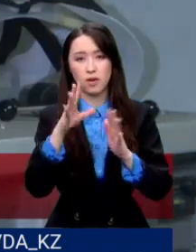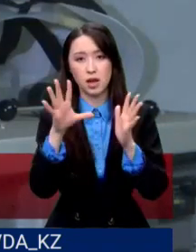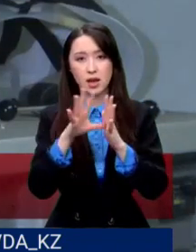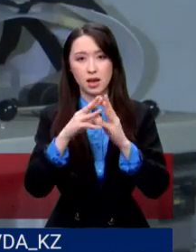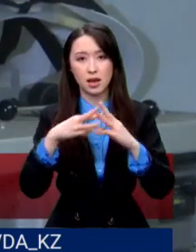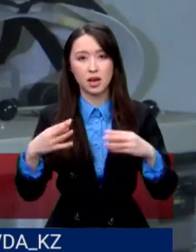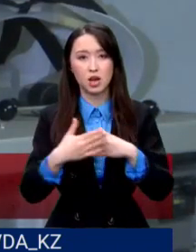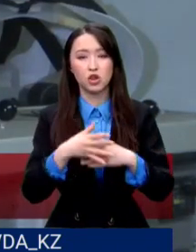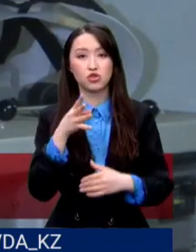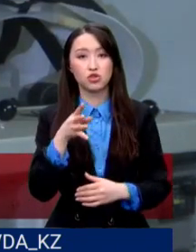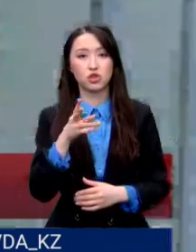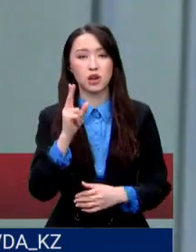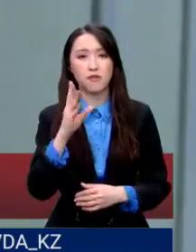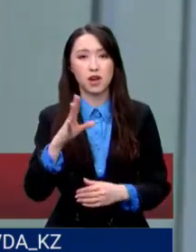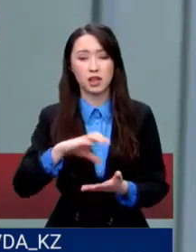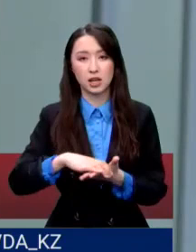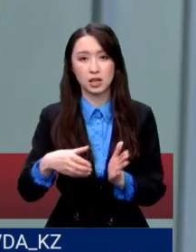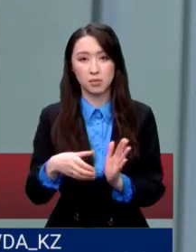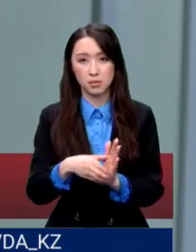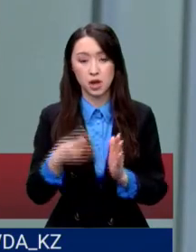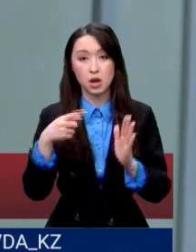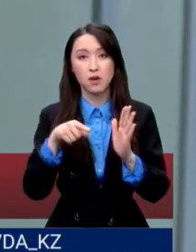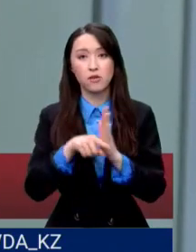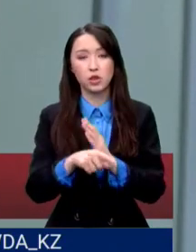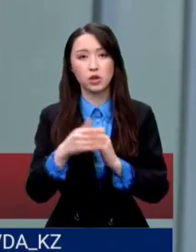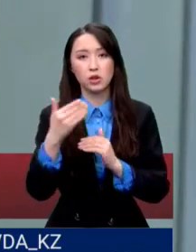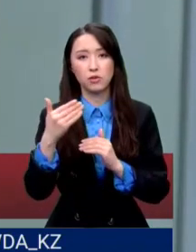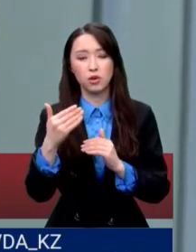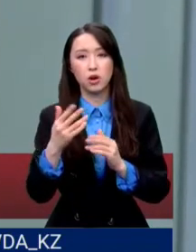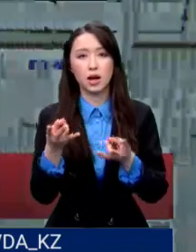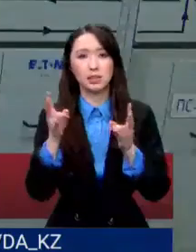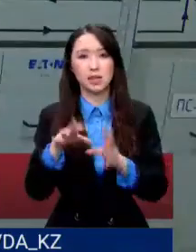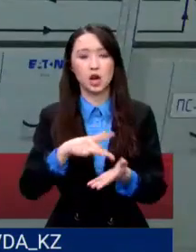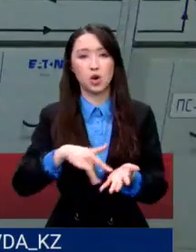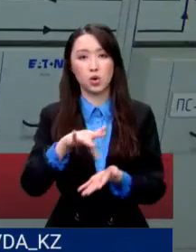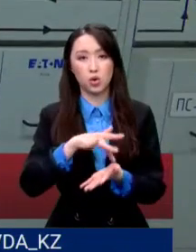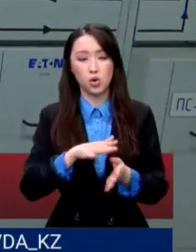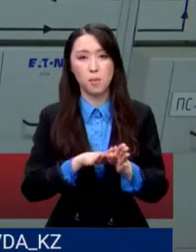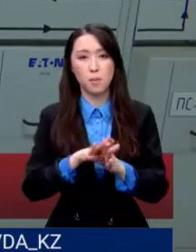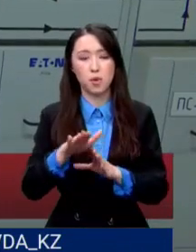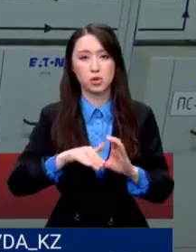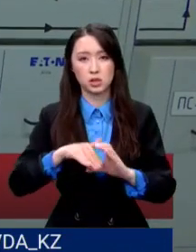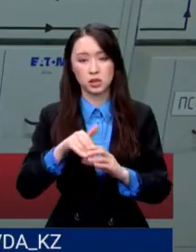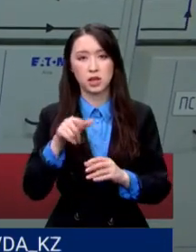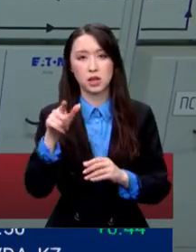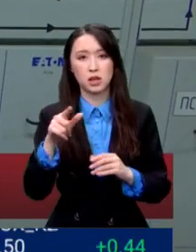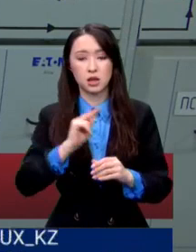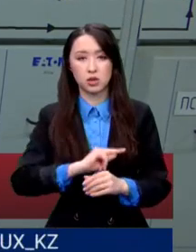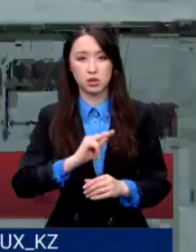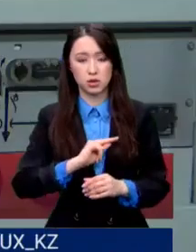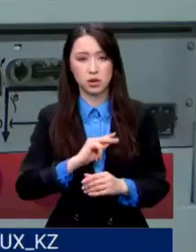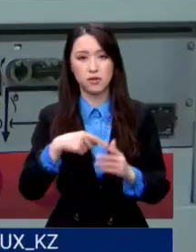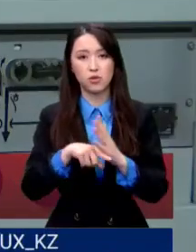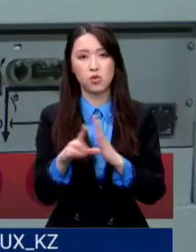порядка 4000 квадратных метров. Этот инженерный корпус останется городу. Это полноценное функционирующее здание, в котором